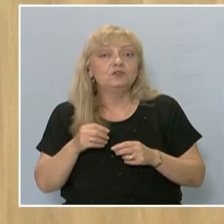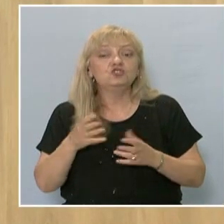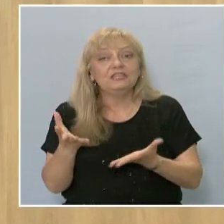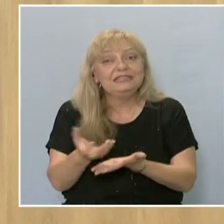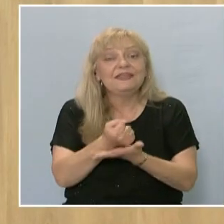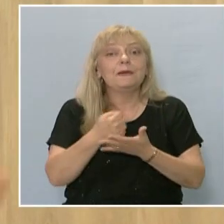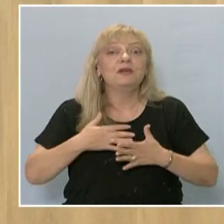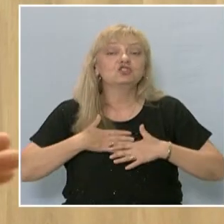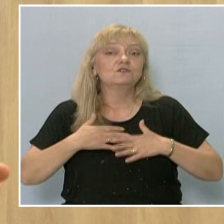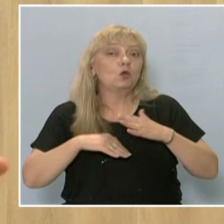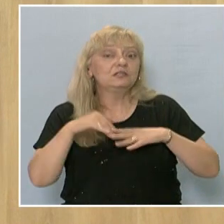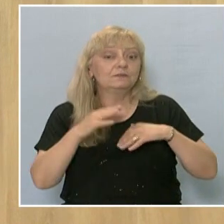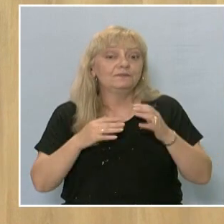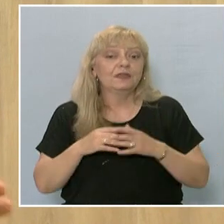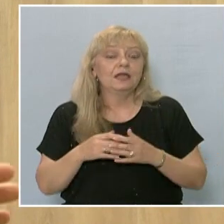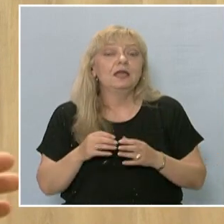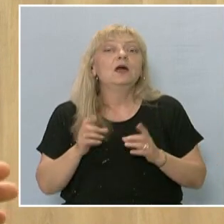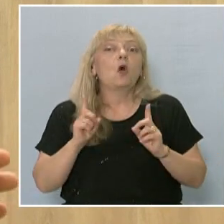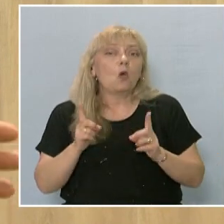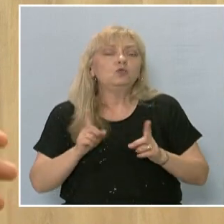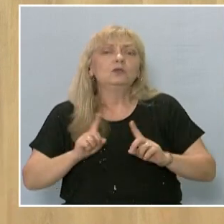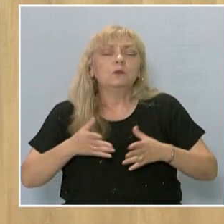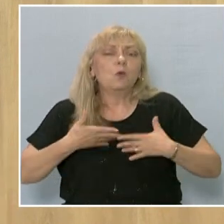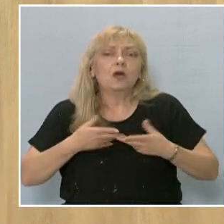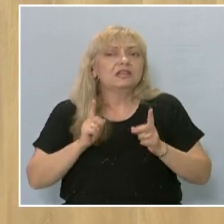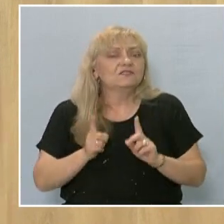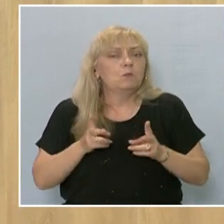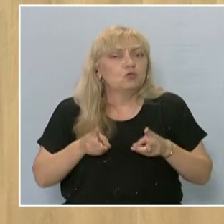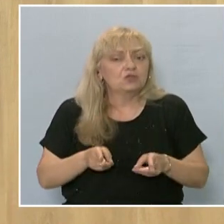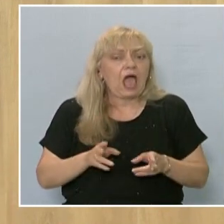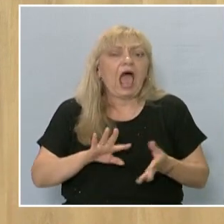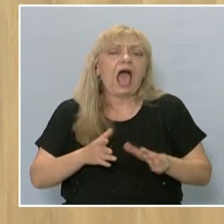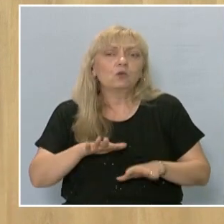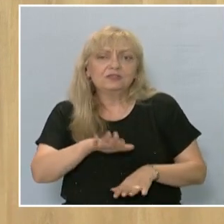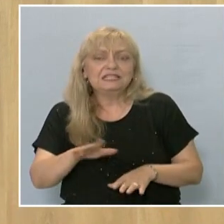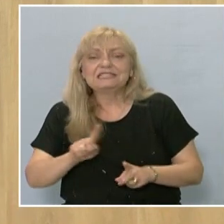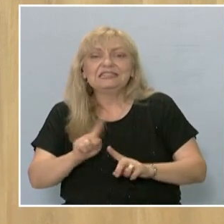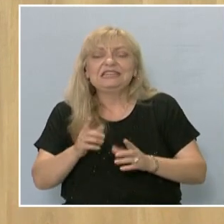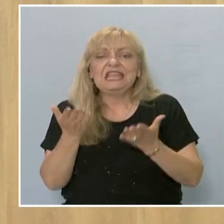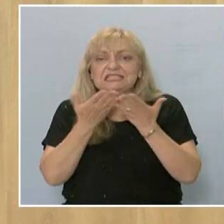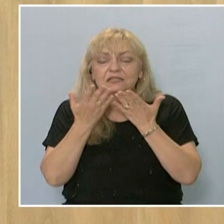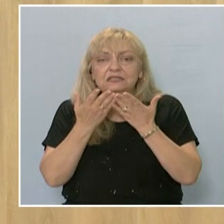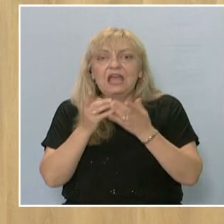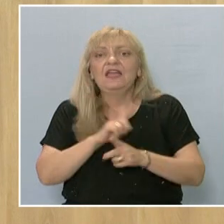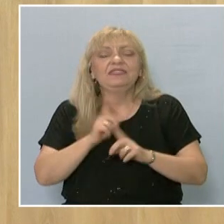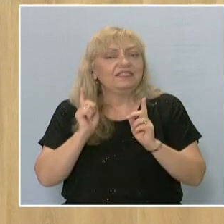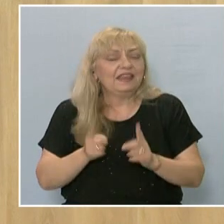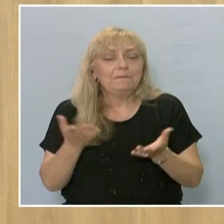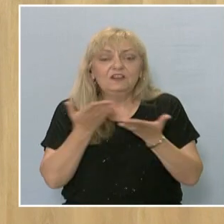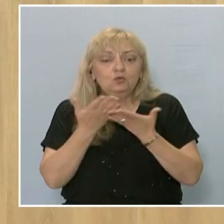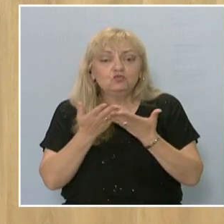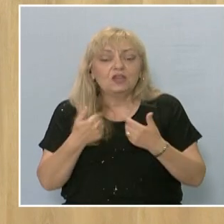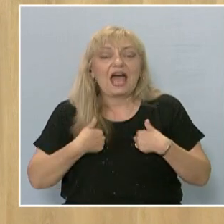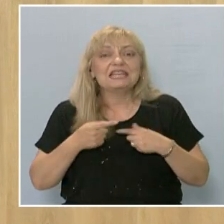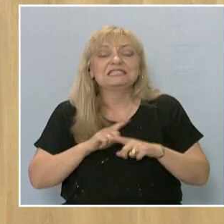дишането е по избор който не го кефи нали може да спре и и децата ако не им се учи в крайна сметка не трябва да учат не просто не аз не